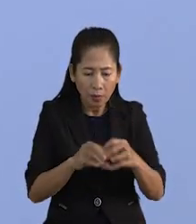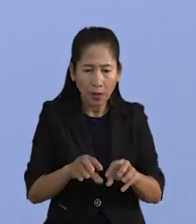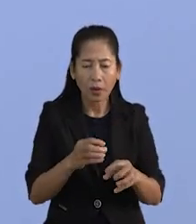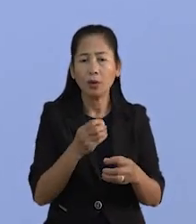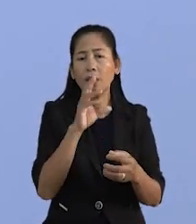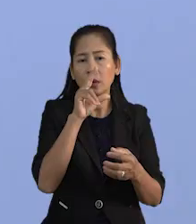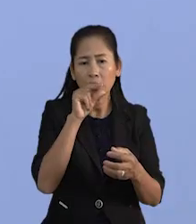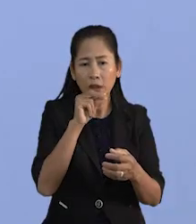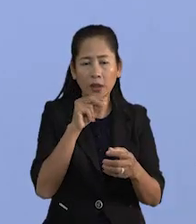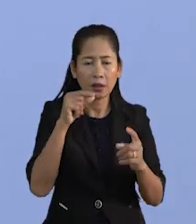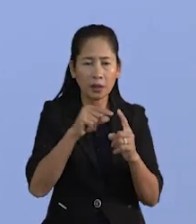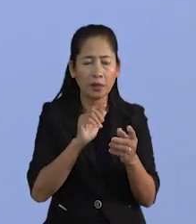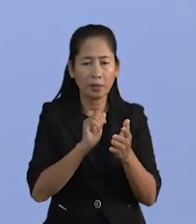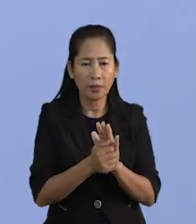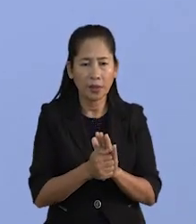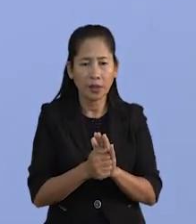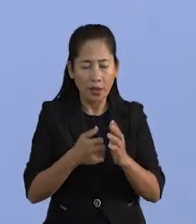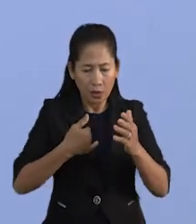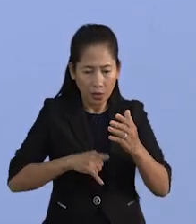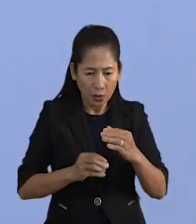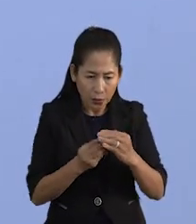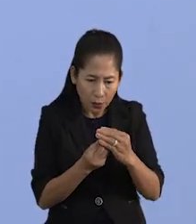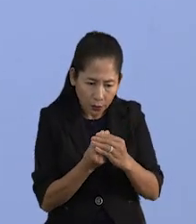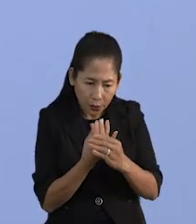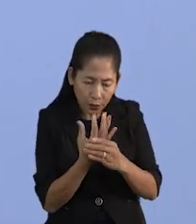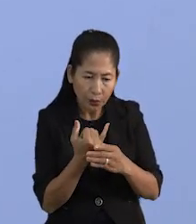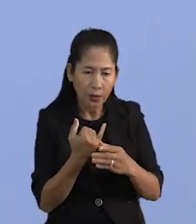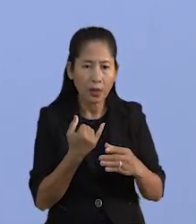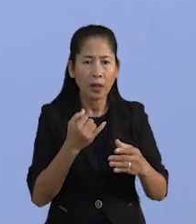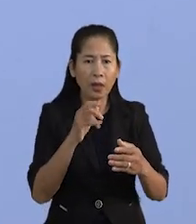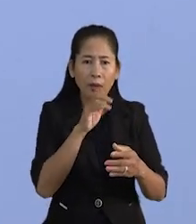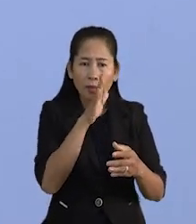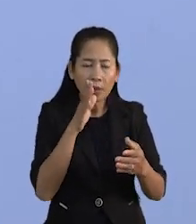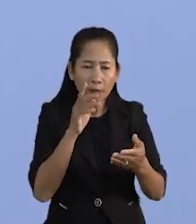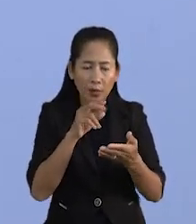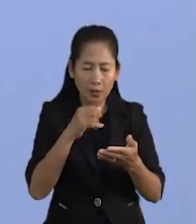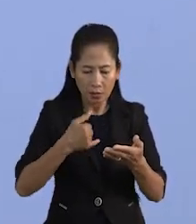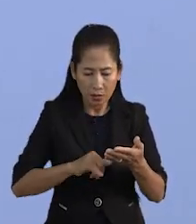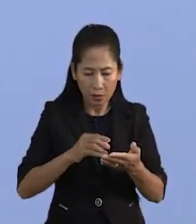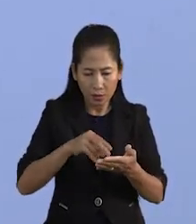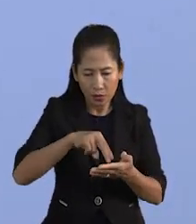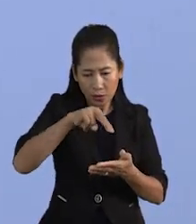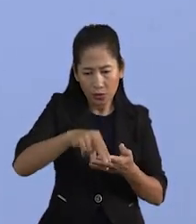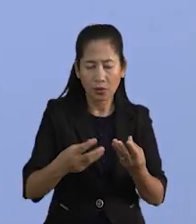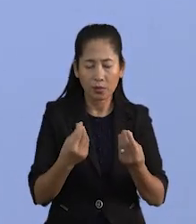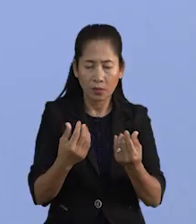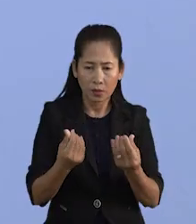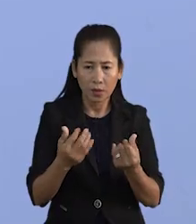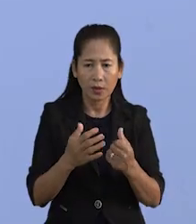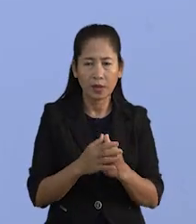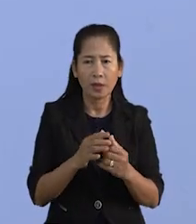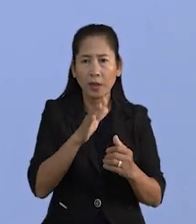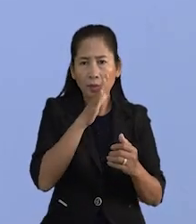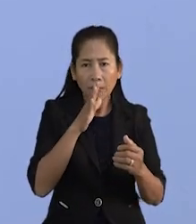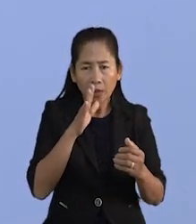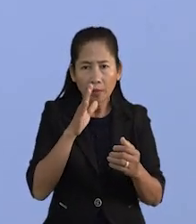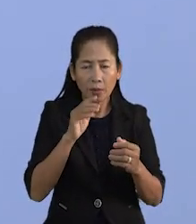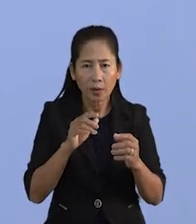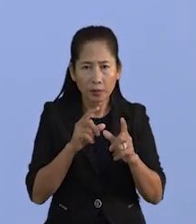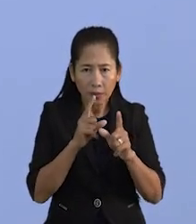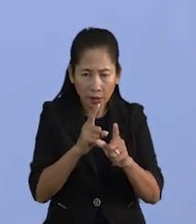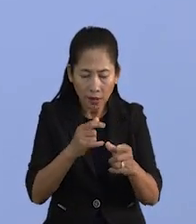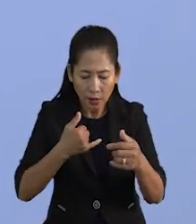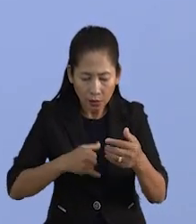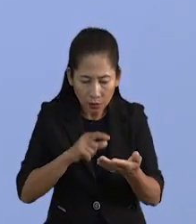បាទដល់ពេលកូនញាស់មេមន់នាំកូនចុះមកដីបាទមេមន់បណ្ដាល